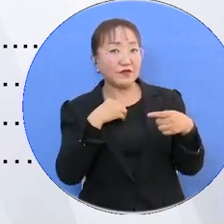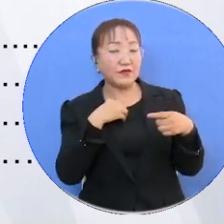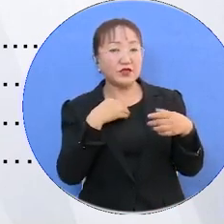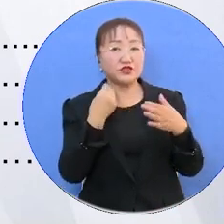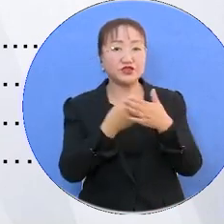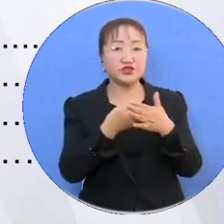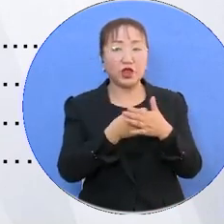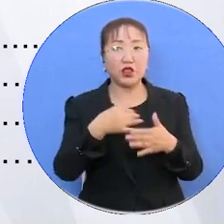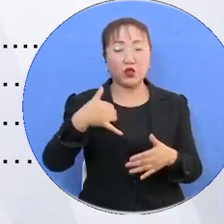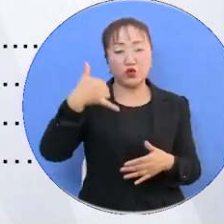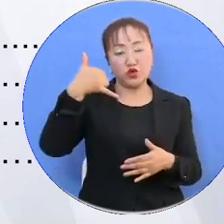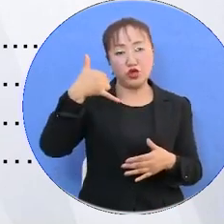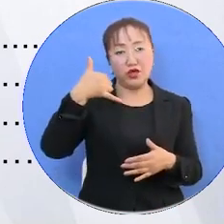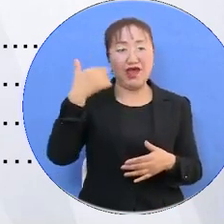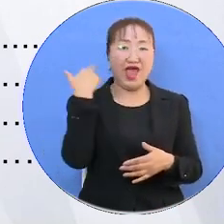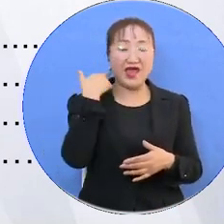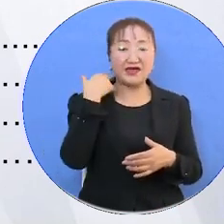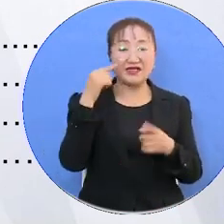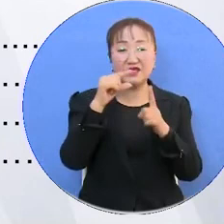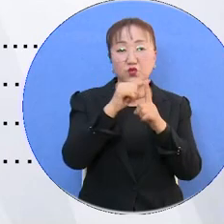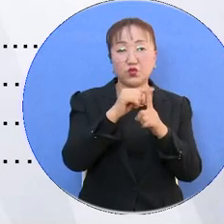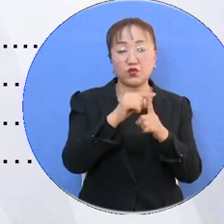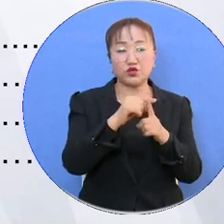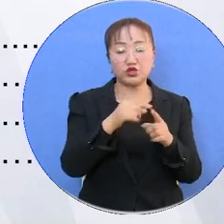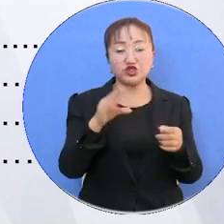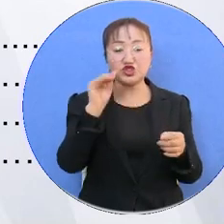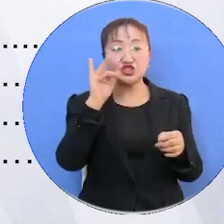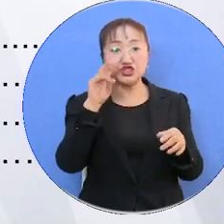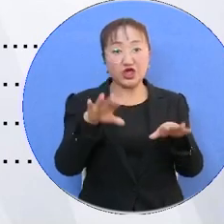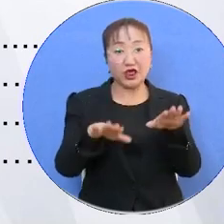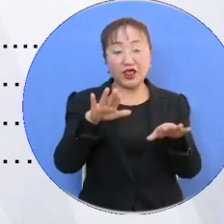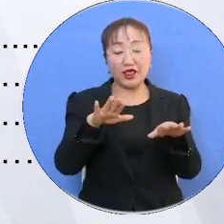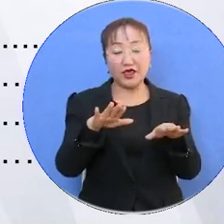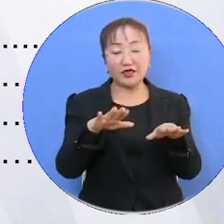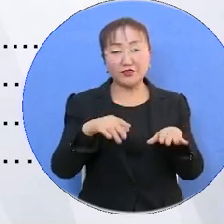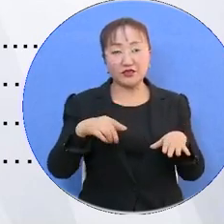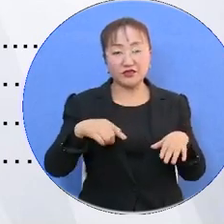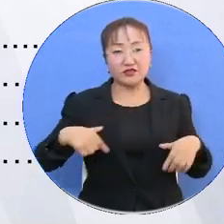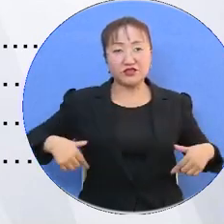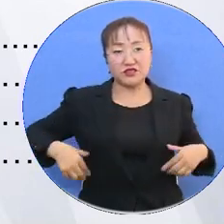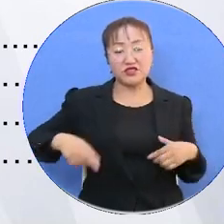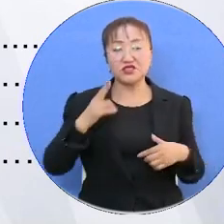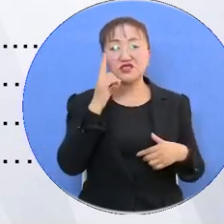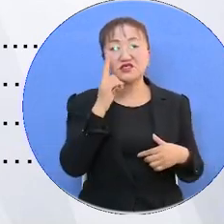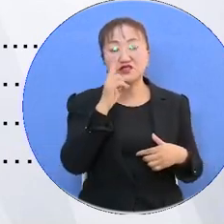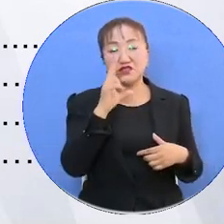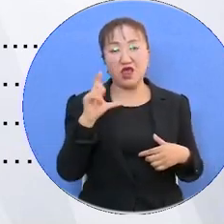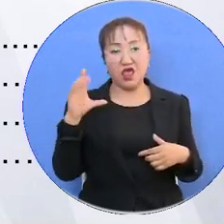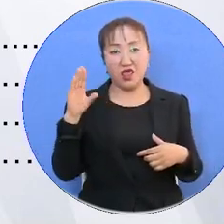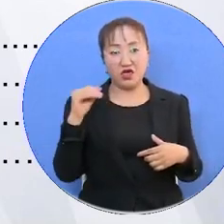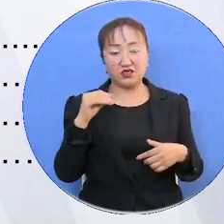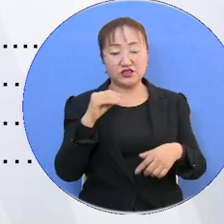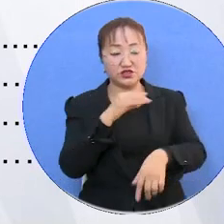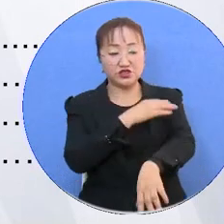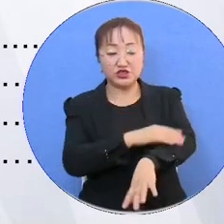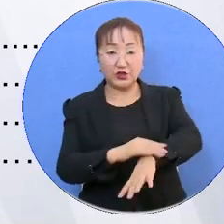жишээлбэр өндрийг англиар юу гэдэг юм бол, за жинг юу гэдэг юм бол, за чэжиг юу гэдэг юм бол, шилбийг англиар